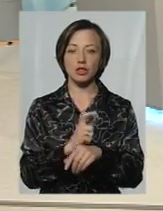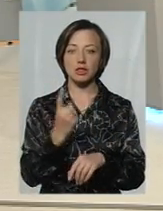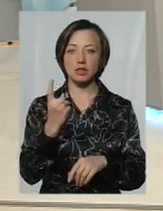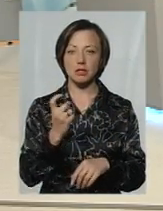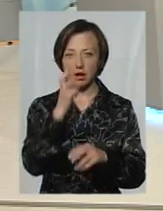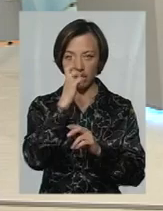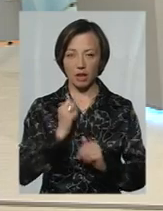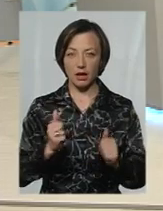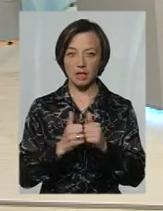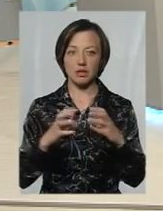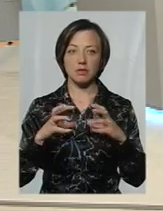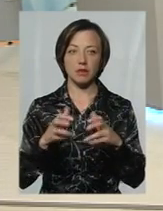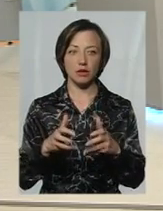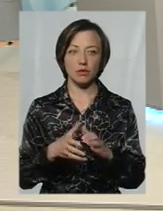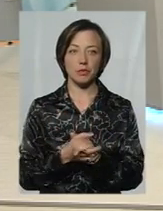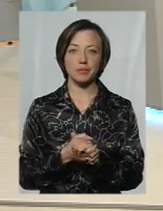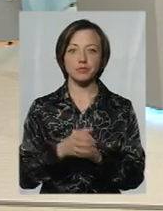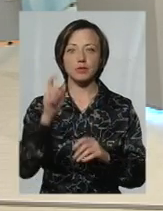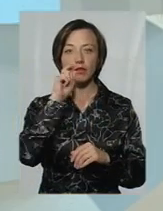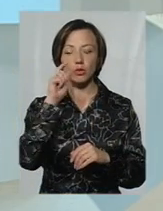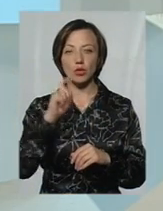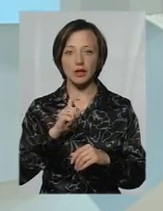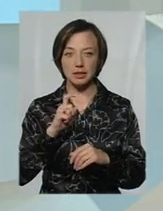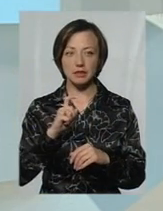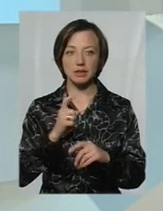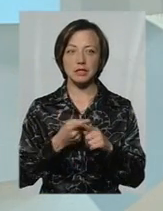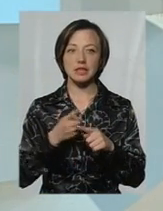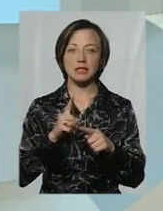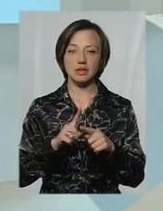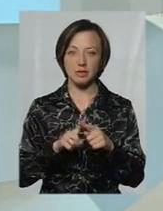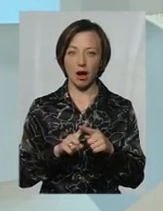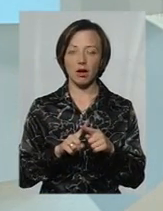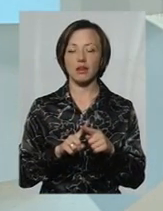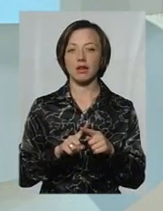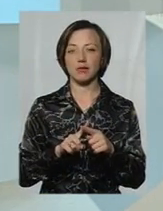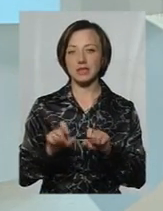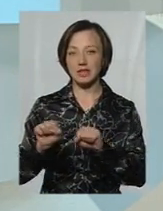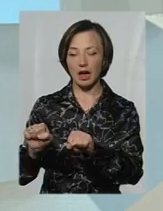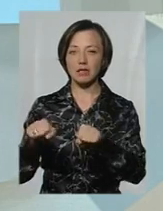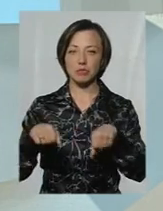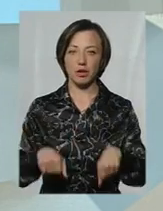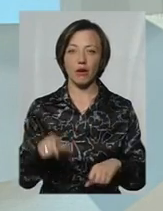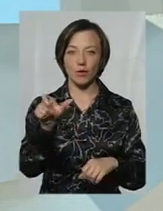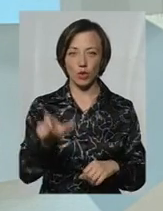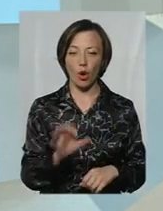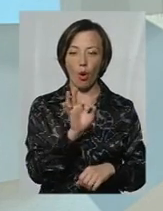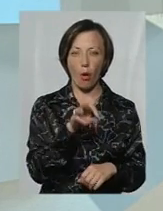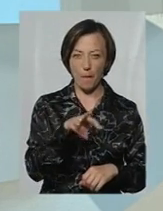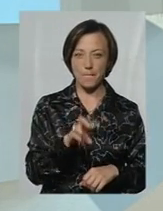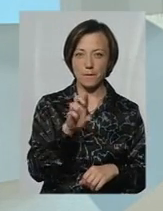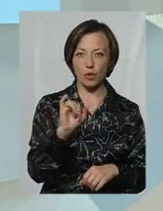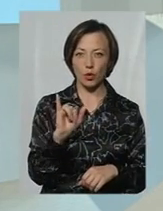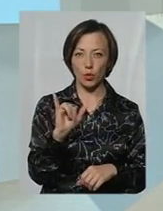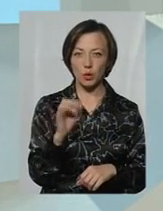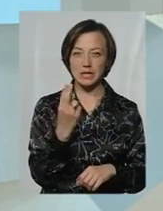100 країнах світу. В Україні інститут омбудсмена наразі має сильні позиції. Чому? Тому